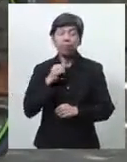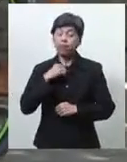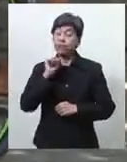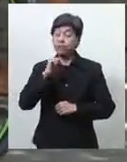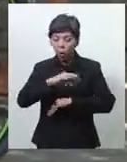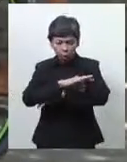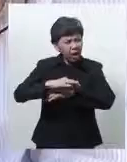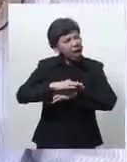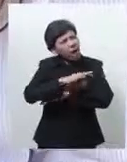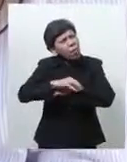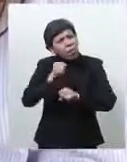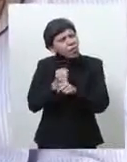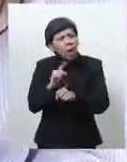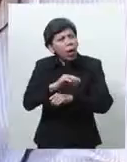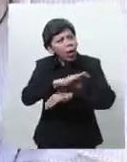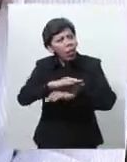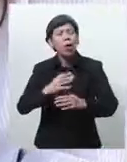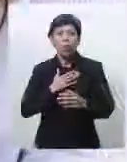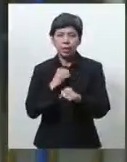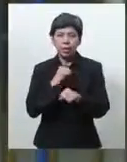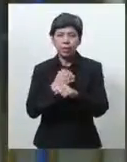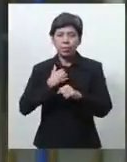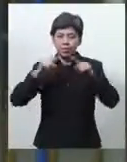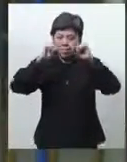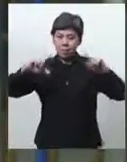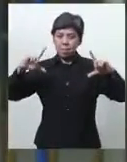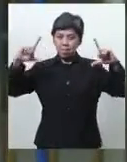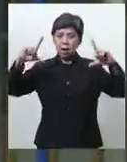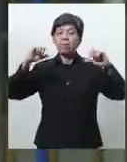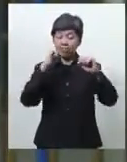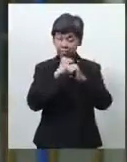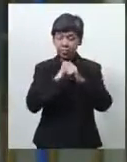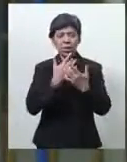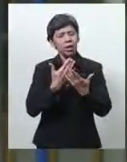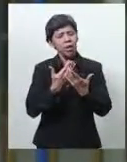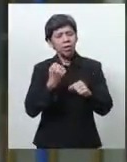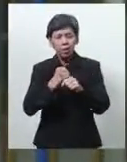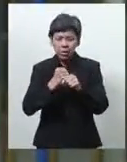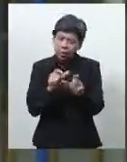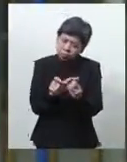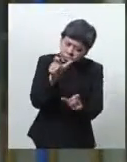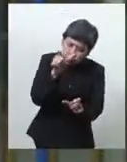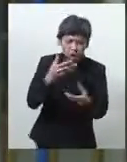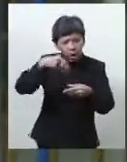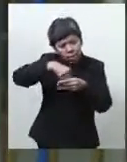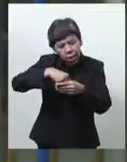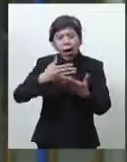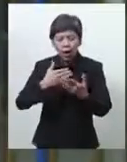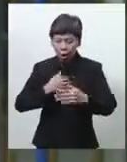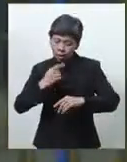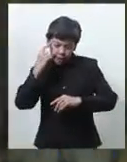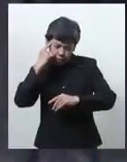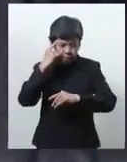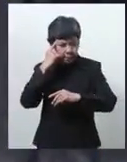าขายด้วย ใช่ครับผม ออกแบบในที่นี้คือออกแบบอะไรอะคะ พวกป้ายครับเป็นป้ายเป็นพวกซองคล้องใส่อุปกรณ์ใ